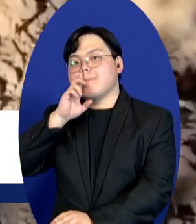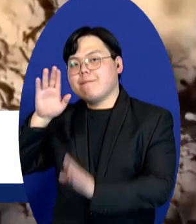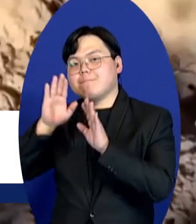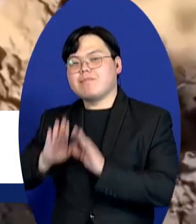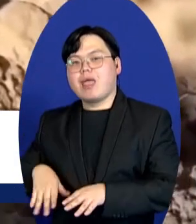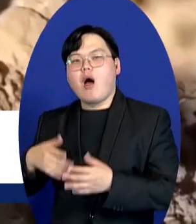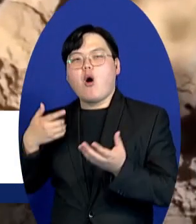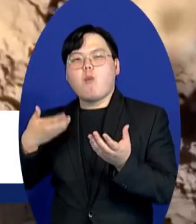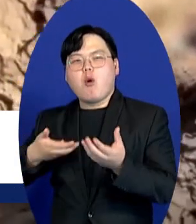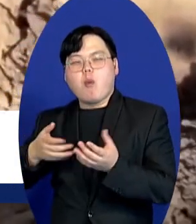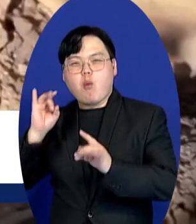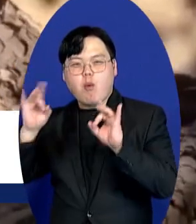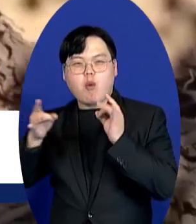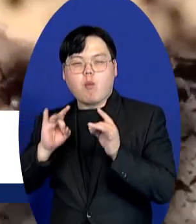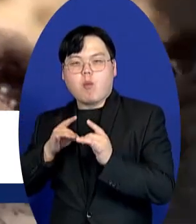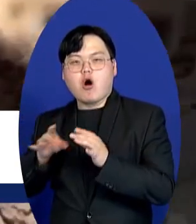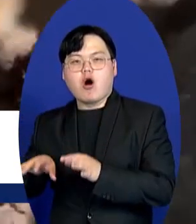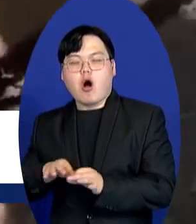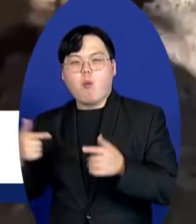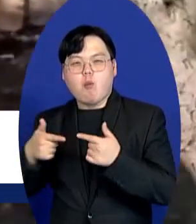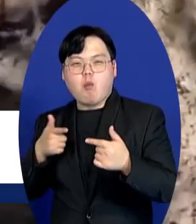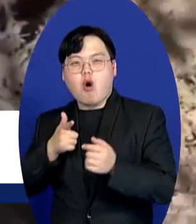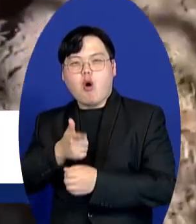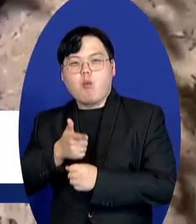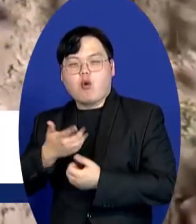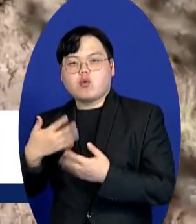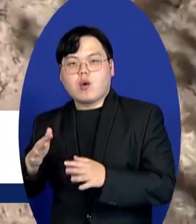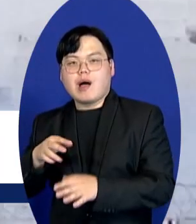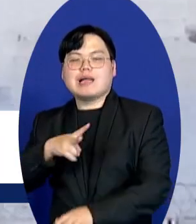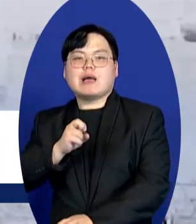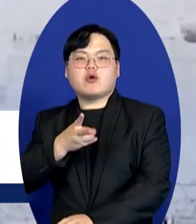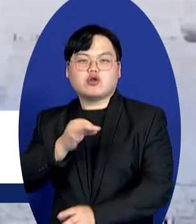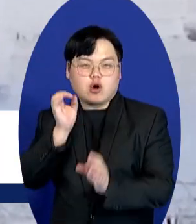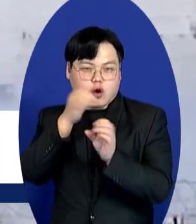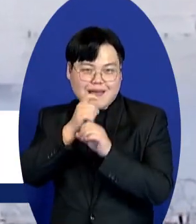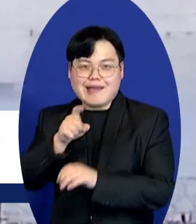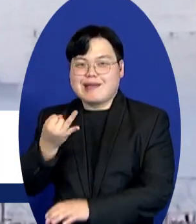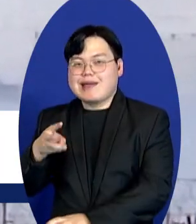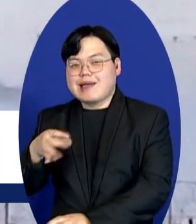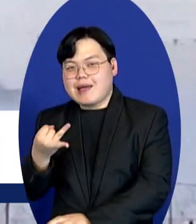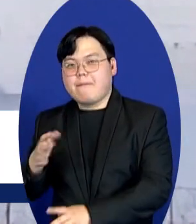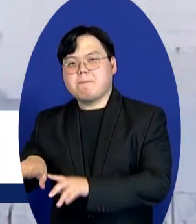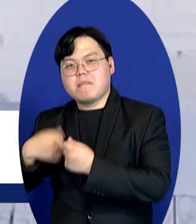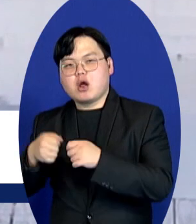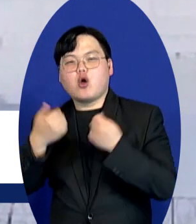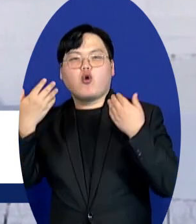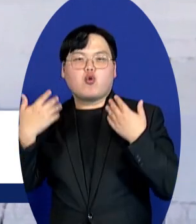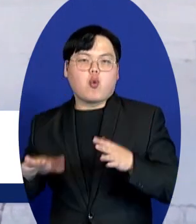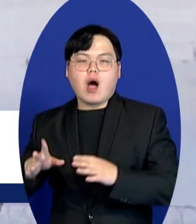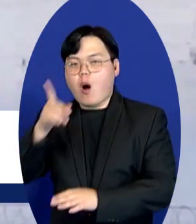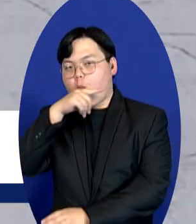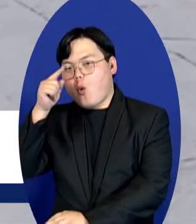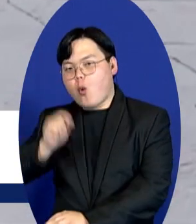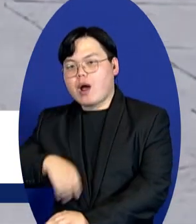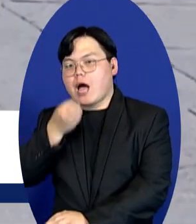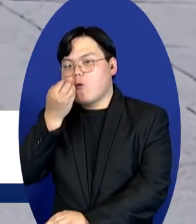болсон буудлуудын улмаас Запорожье атом цэцгэлгээ станцын лаборатори, химийн болон бусад дэд бүтцэд гэмтэл учирсан талаар Украины тал